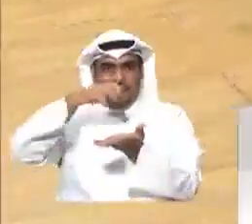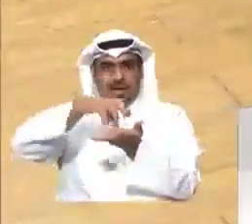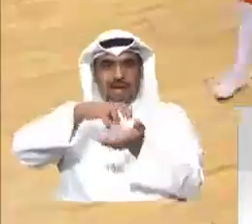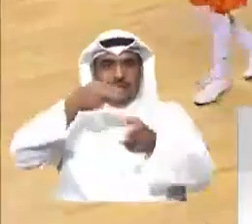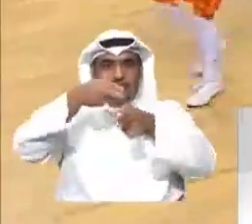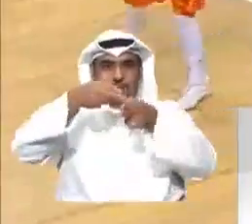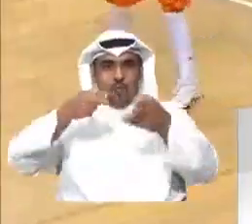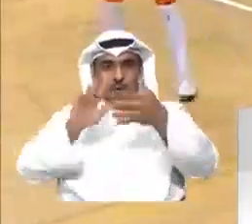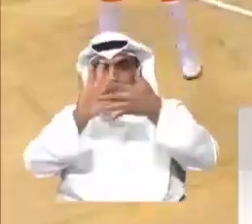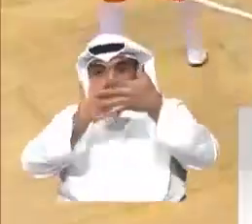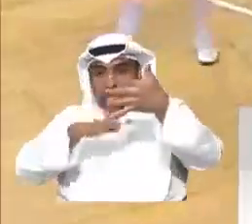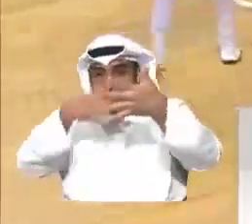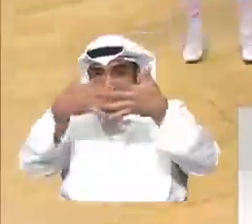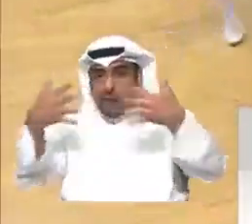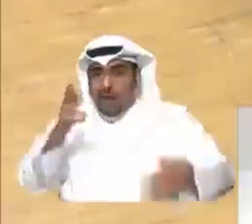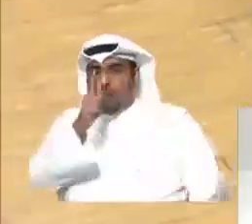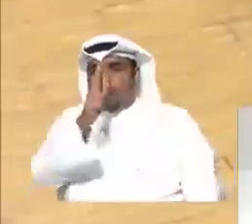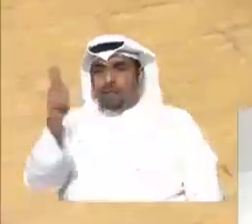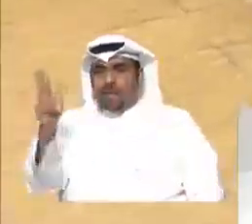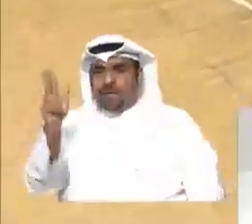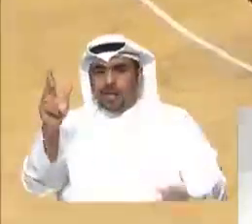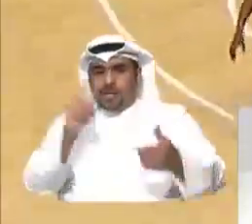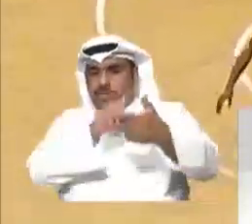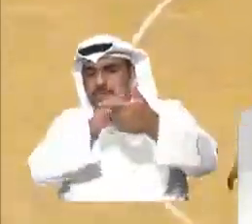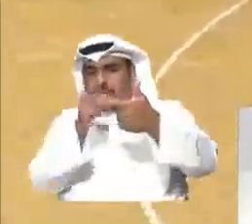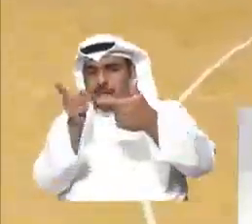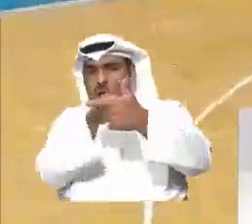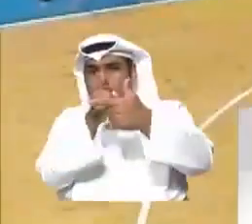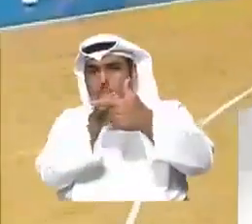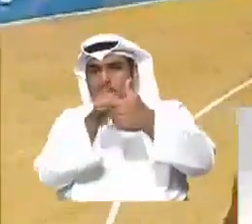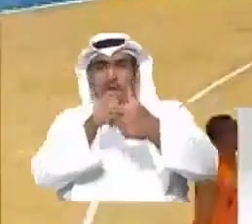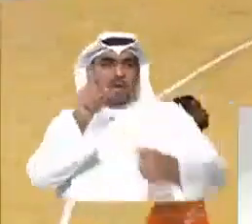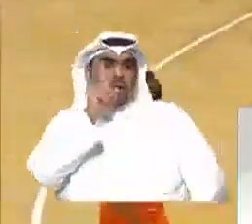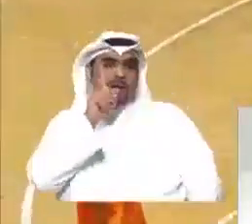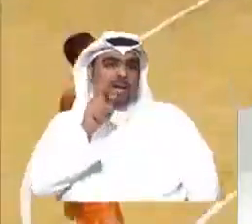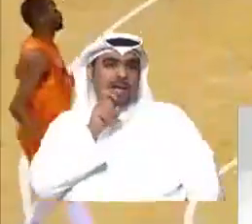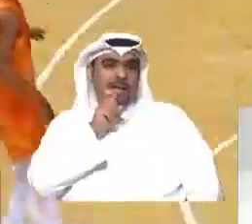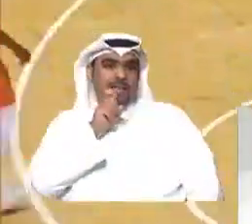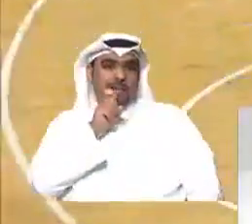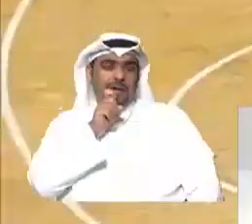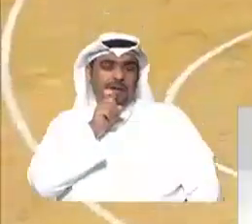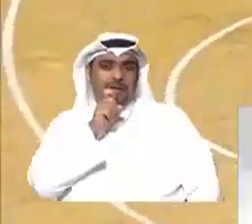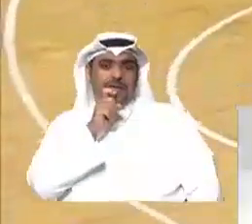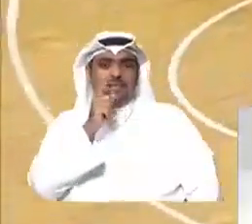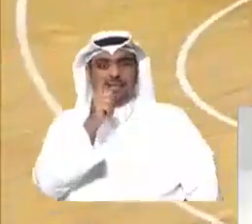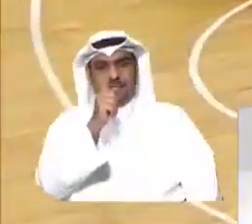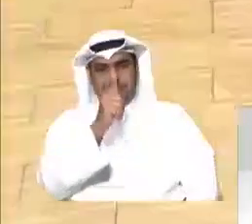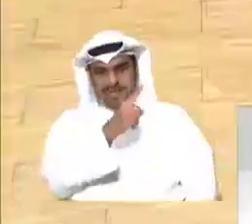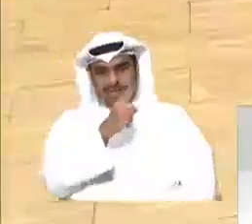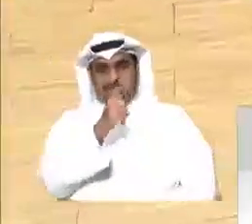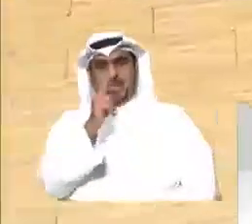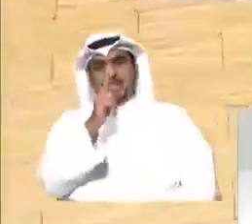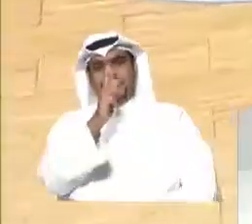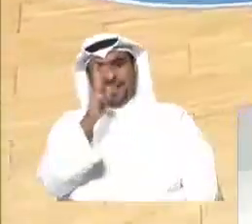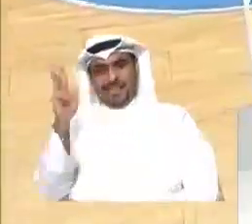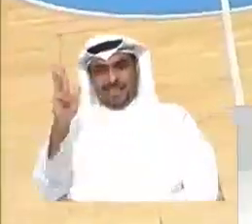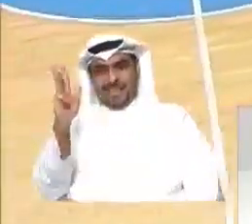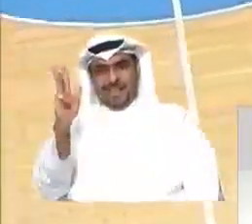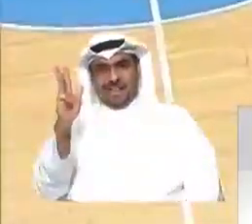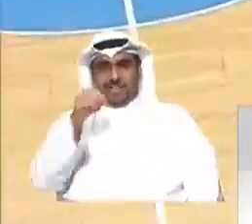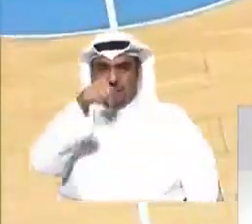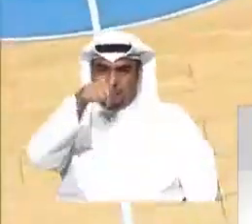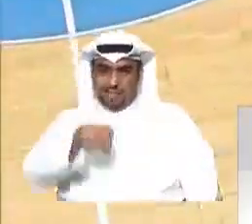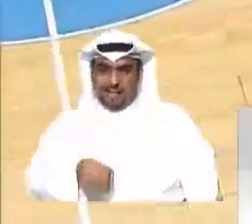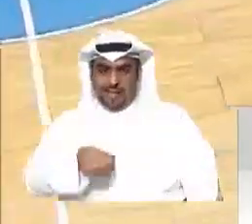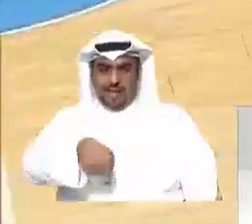18 نقطه بفارق نقطه واحده عن المتصدر كاظمه وسيكون الكويت امام فرصه لاعتداء صداره الدوري عندما يوجه